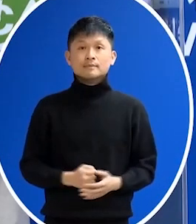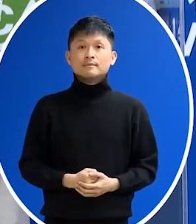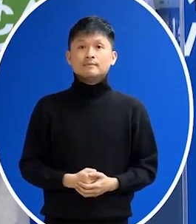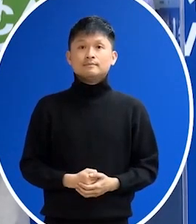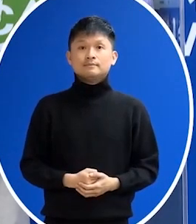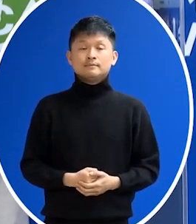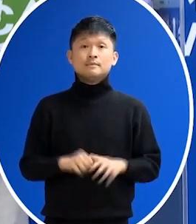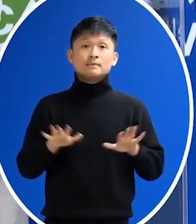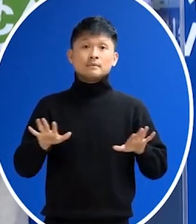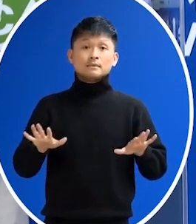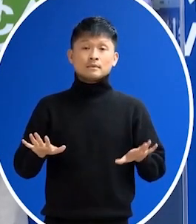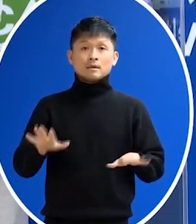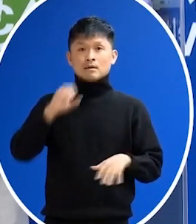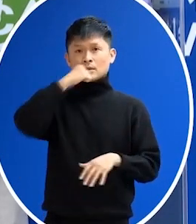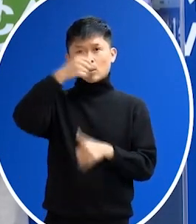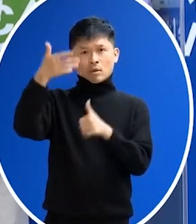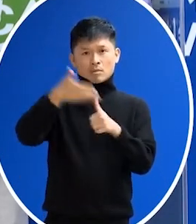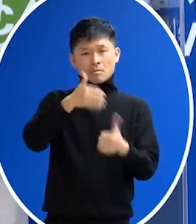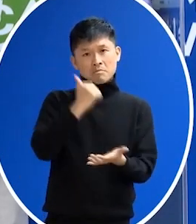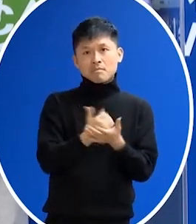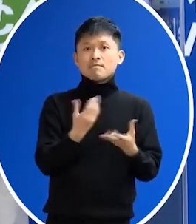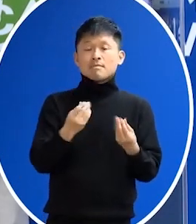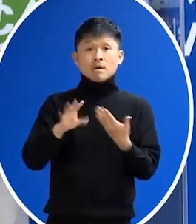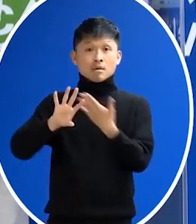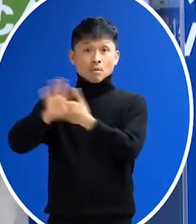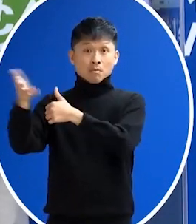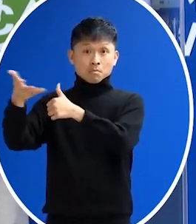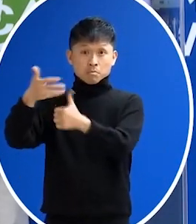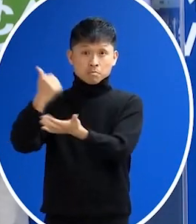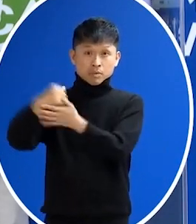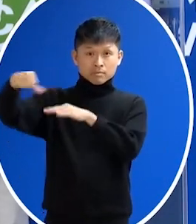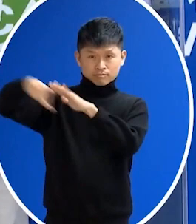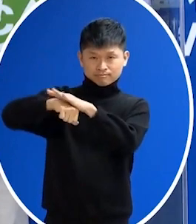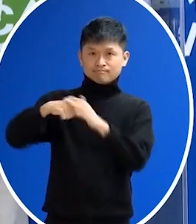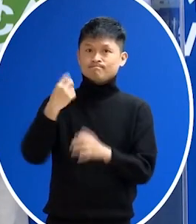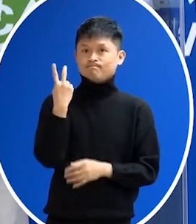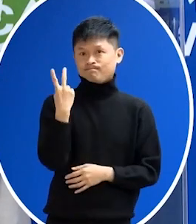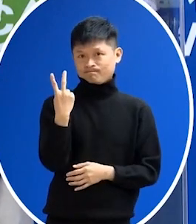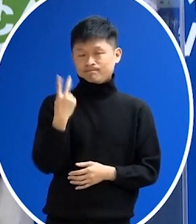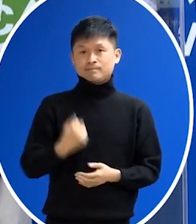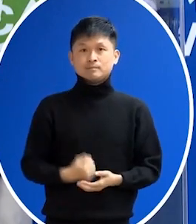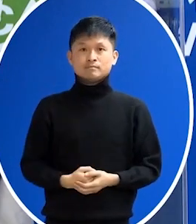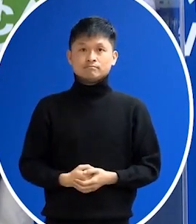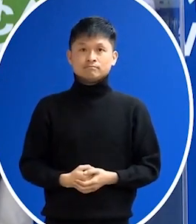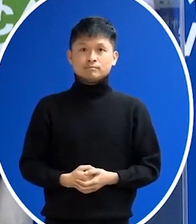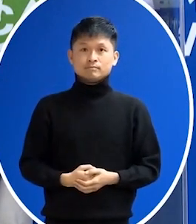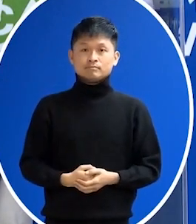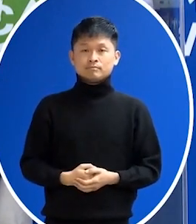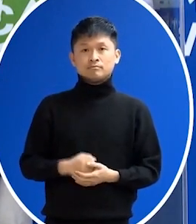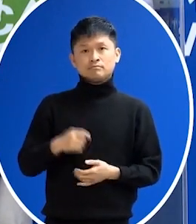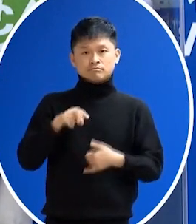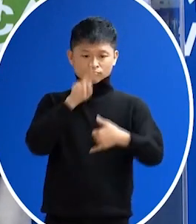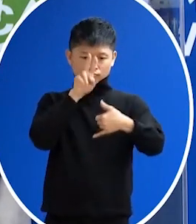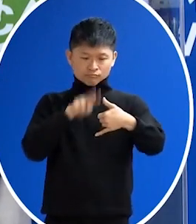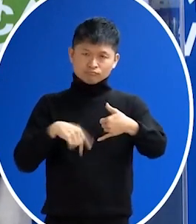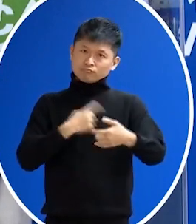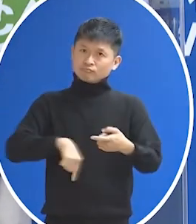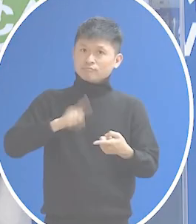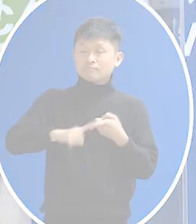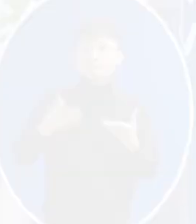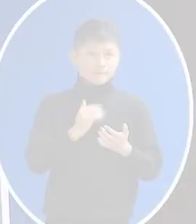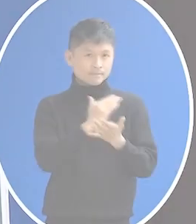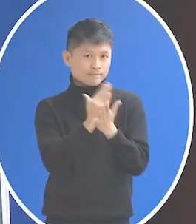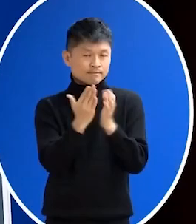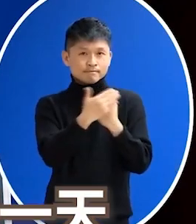那今天我们没有本土的案例，那有境外移入的2例，皆是没有症状的印尼籍的渔